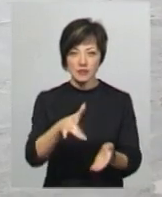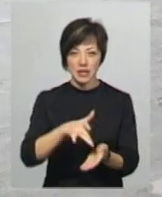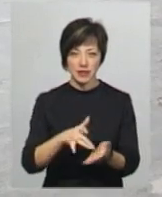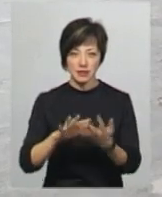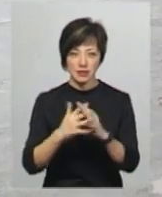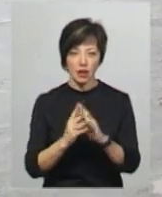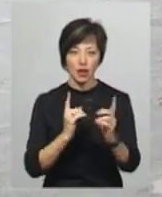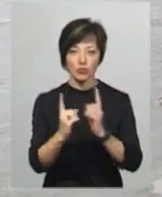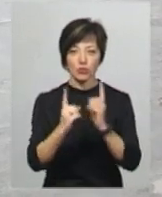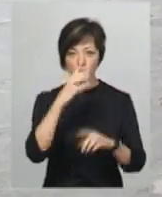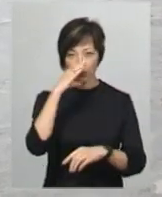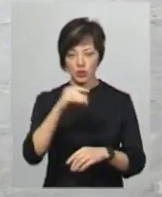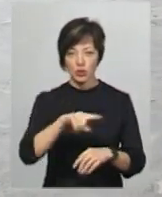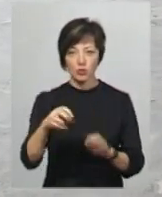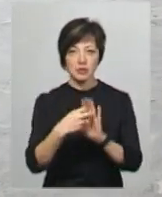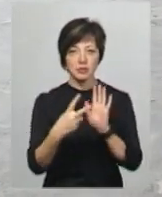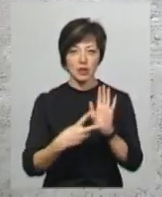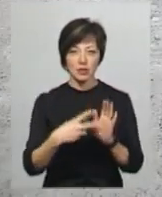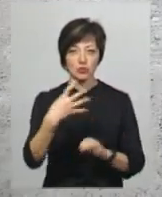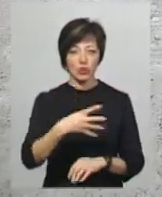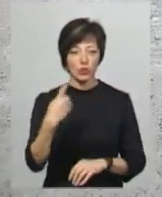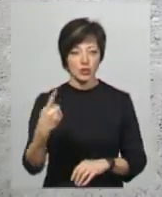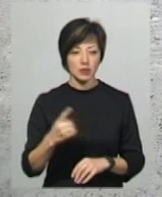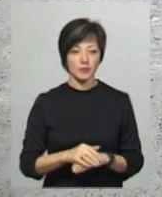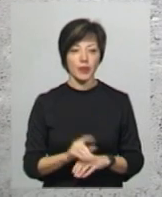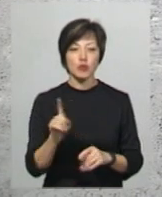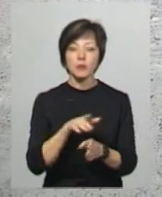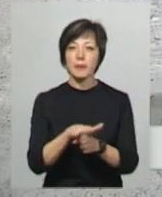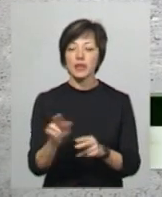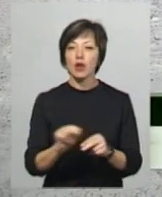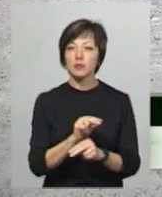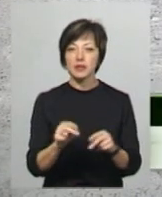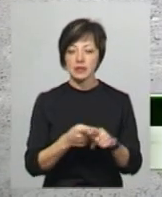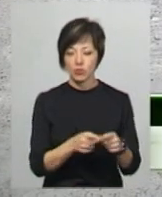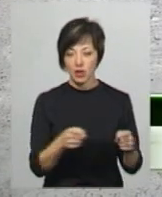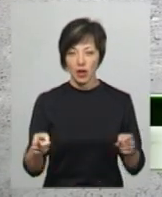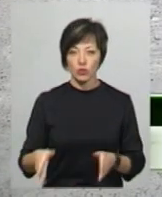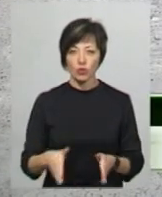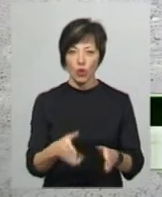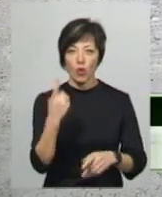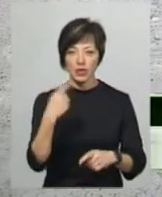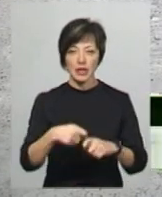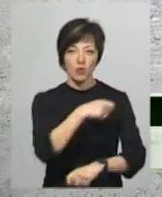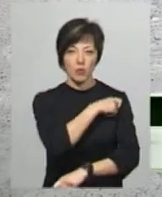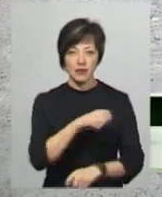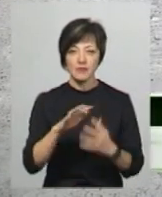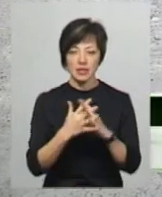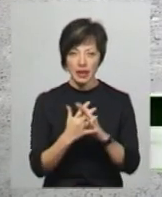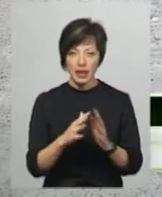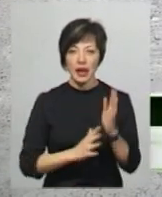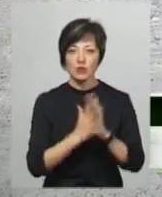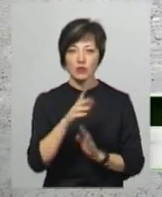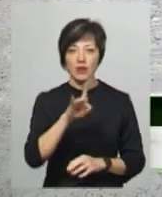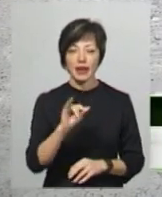де курсує маршрутний автобус за номером 1741. Щоб капітально відремонтувати цю ділянку дороги протяжністю 1 кілометр в селі Лісові